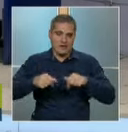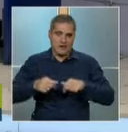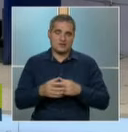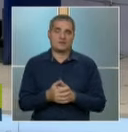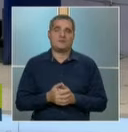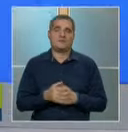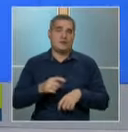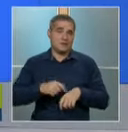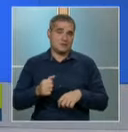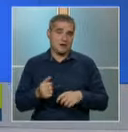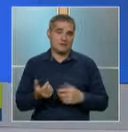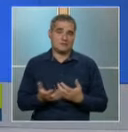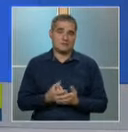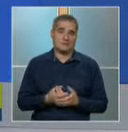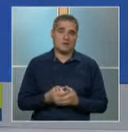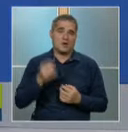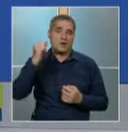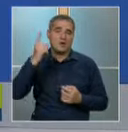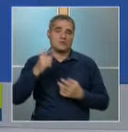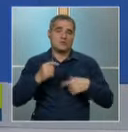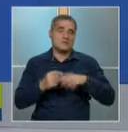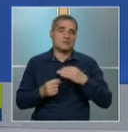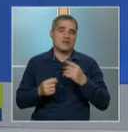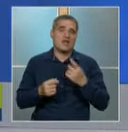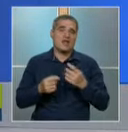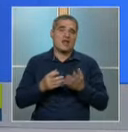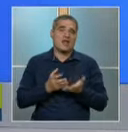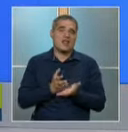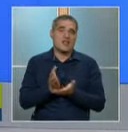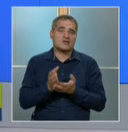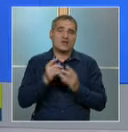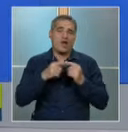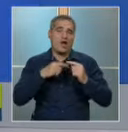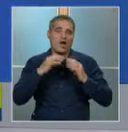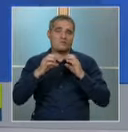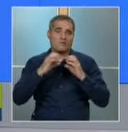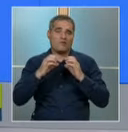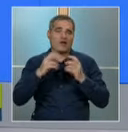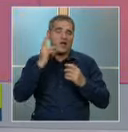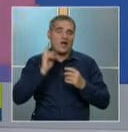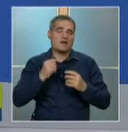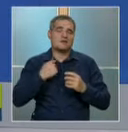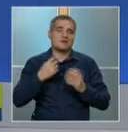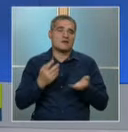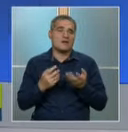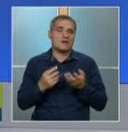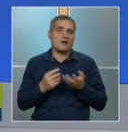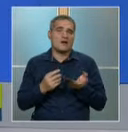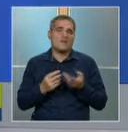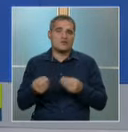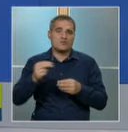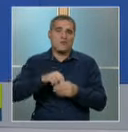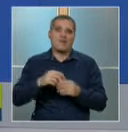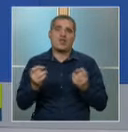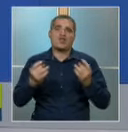Ами, да, действително, дори самия начин на говорене вече се променя доста. В английския речник са